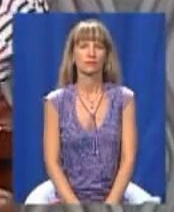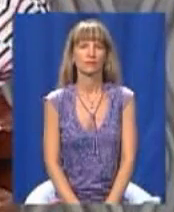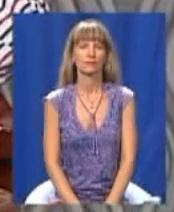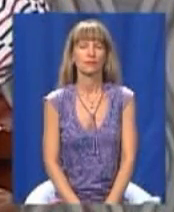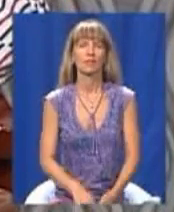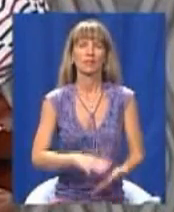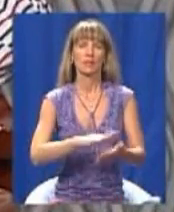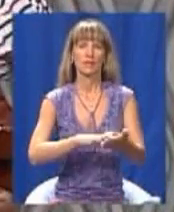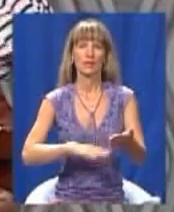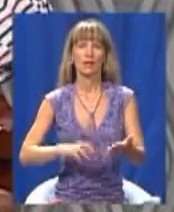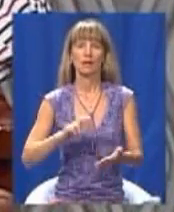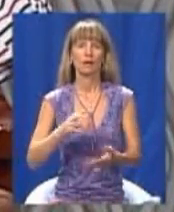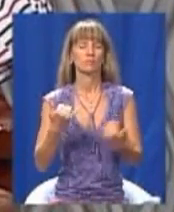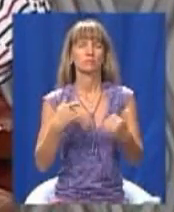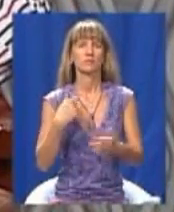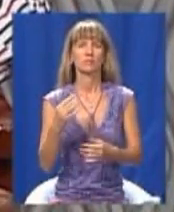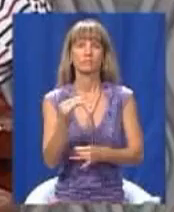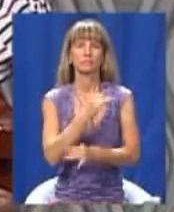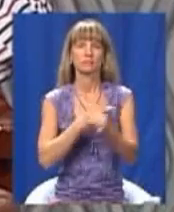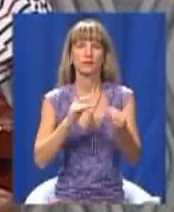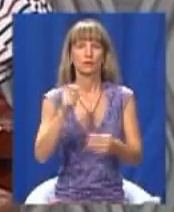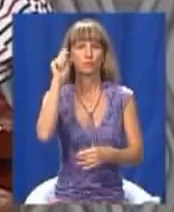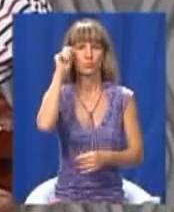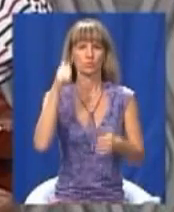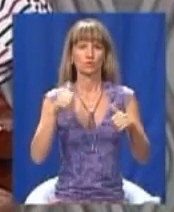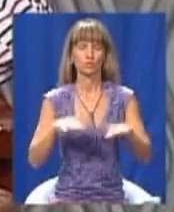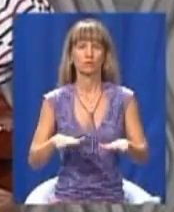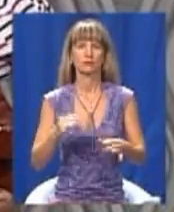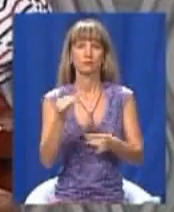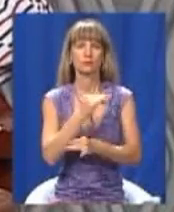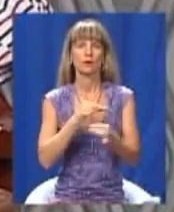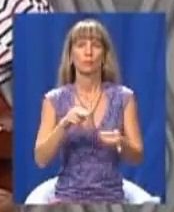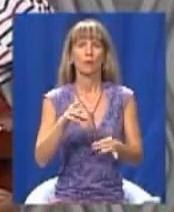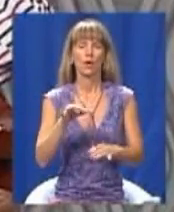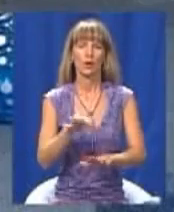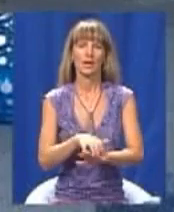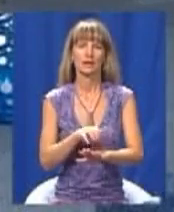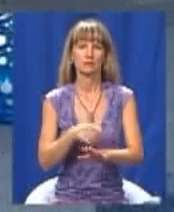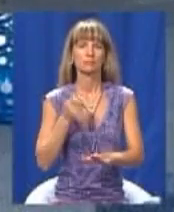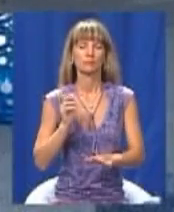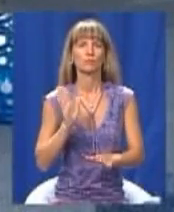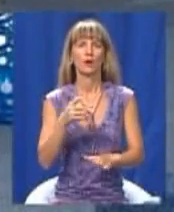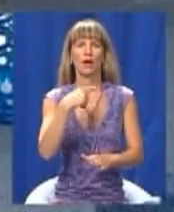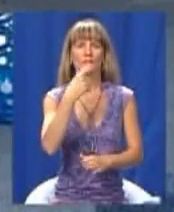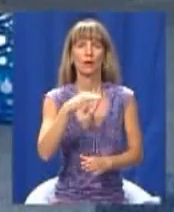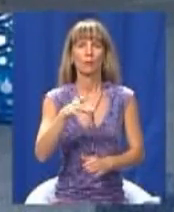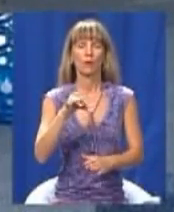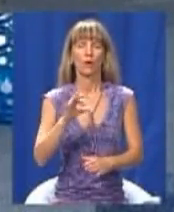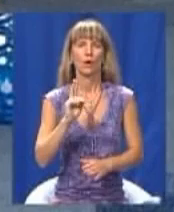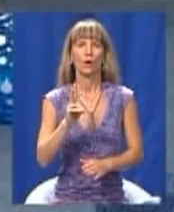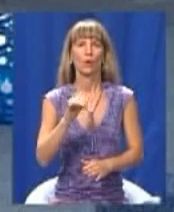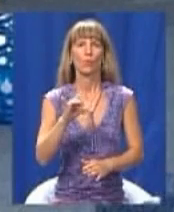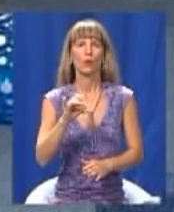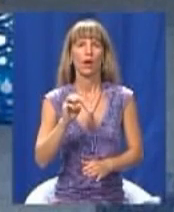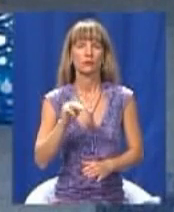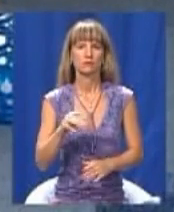А далі, як не дивно, ми тут порадилися, і чоловіки вирішили розмовляти про кицьку. Насправді, будемо говорити про корат. Це така